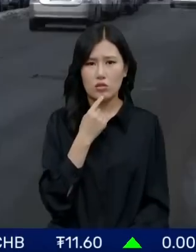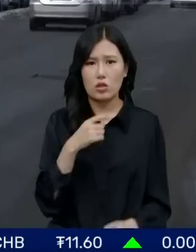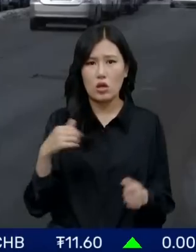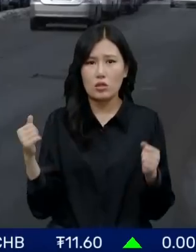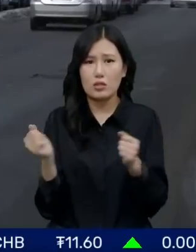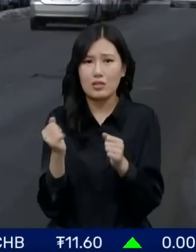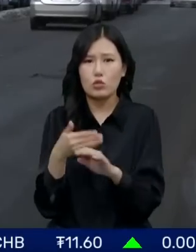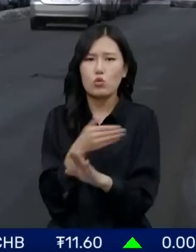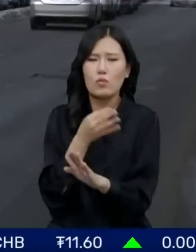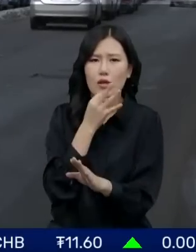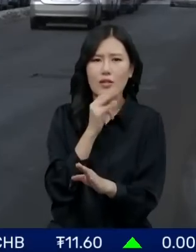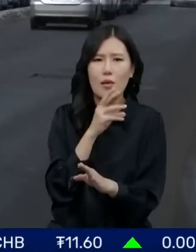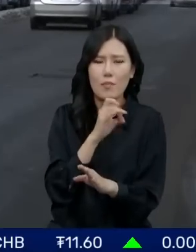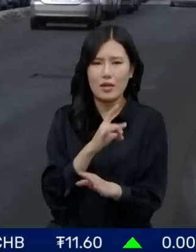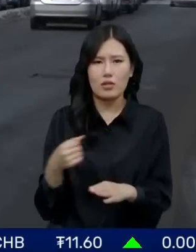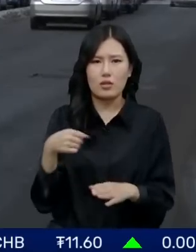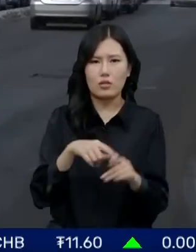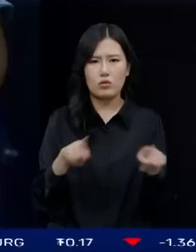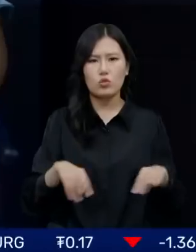өмнө солихыг хэрэгтэй гэж зөвлөж байна.